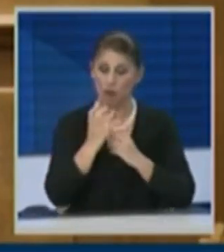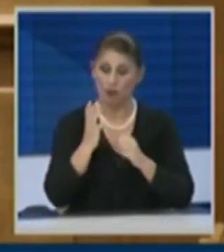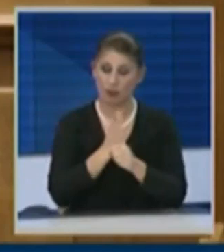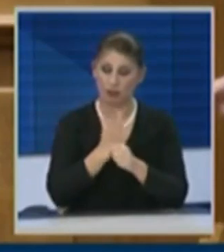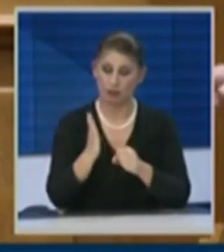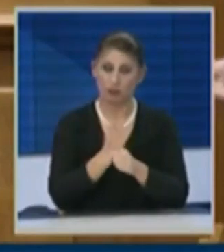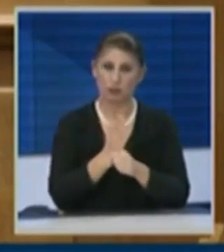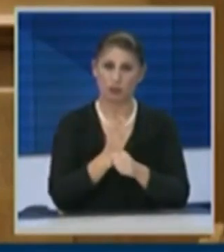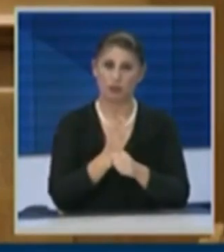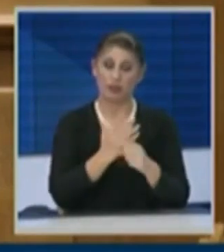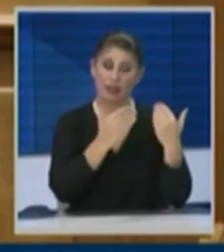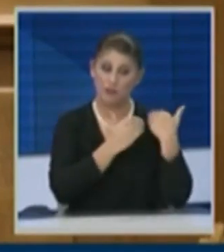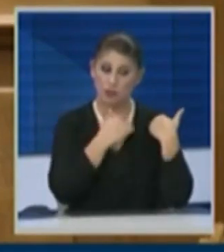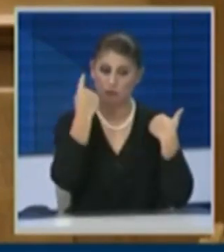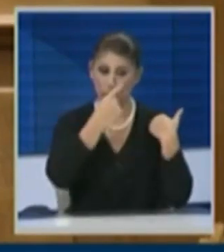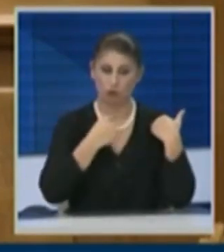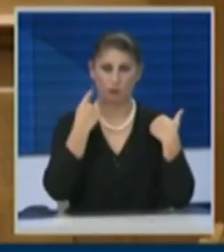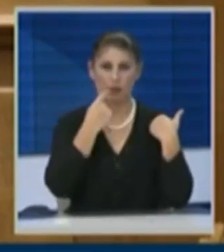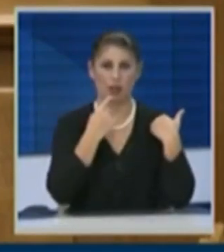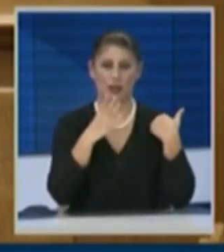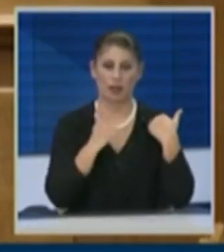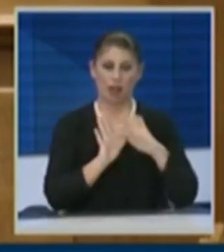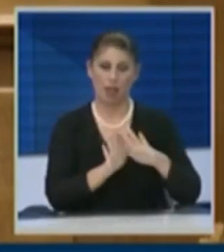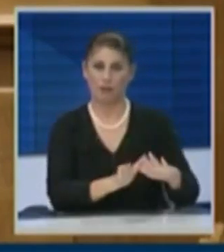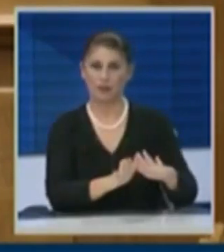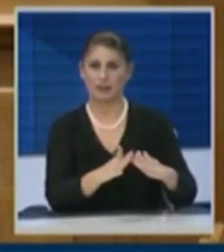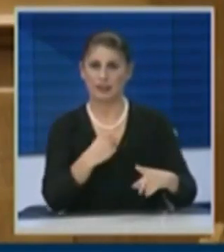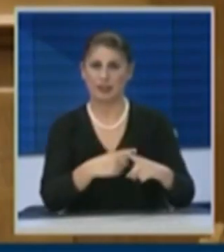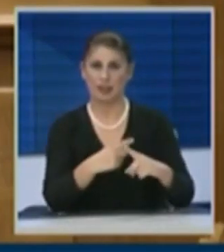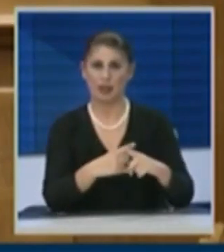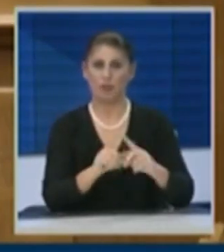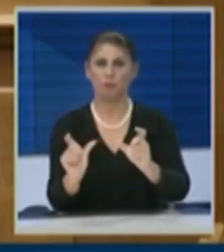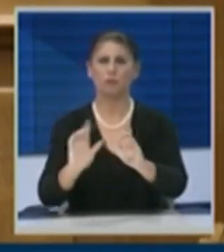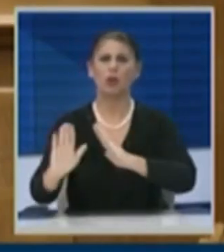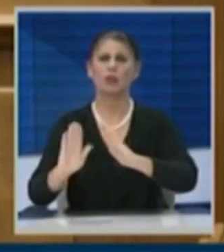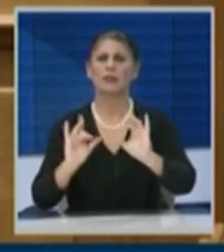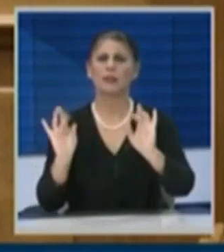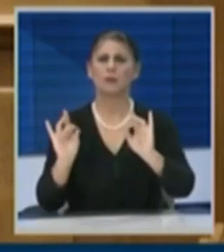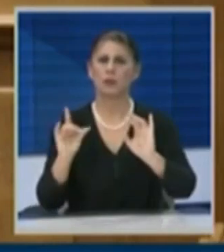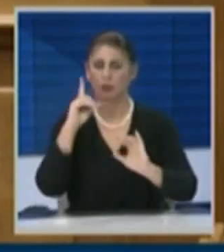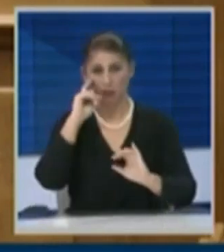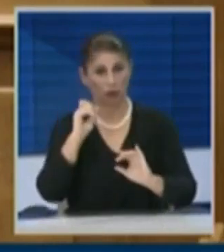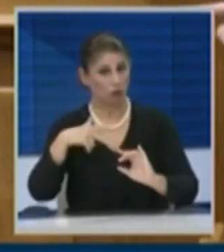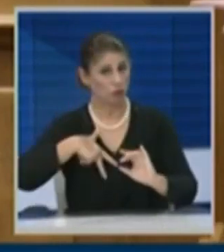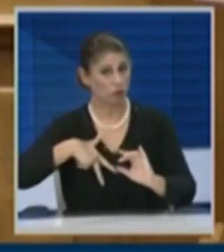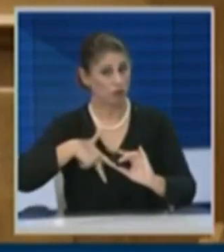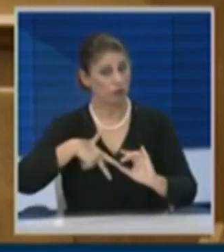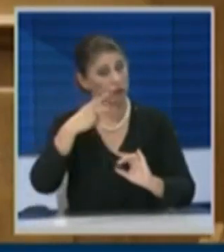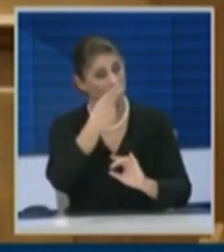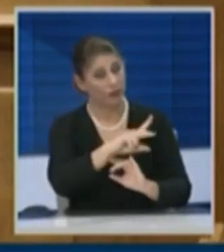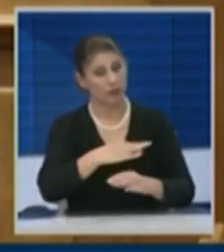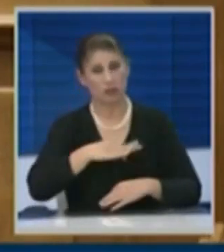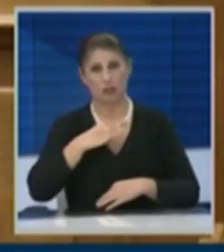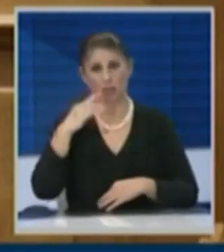για τις οποίες ευθύνεστε και προσωπικά. Γιατί αφήσατε τη χώρα αθωράκιστη, ενώ ήταν εργνώση της πολιτείας και δική σας,